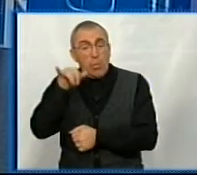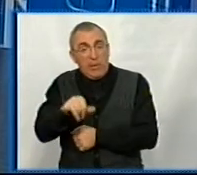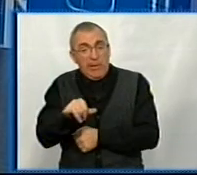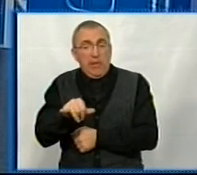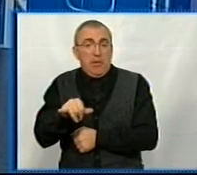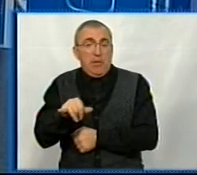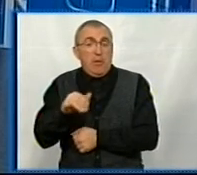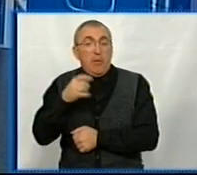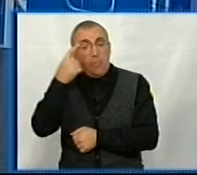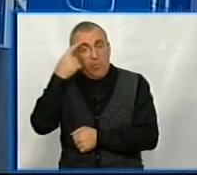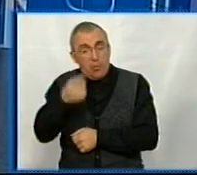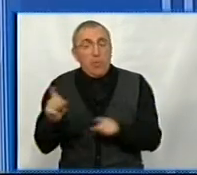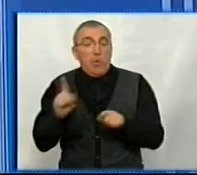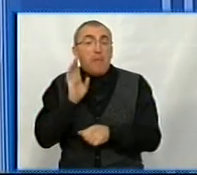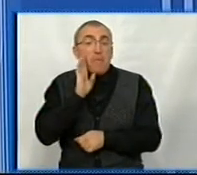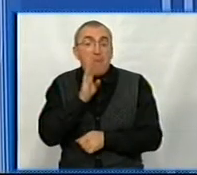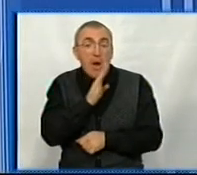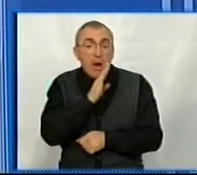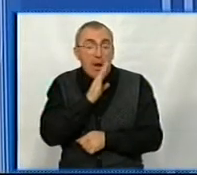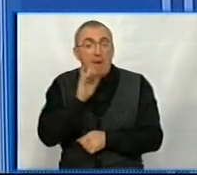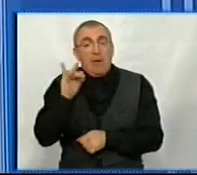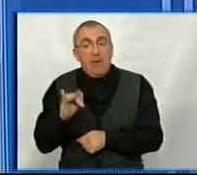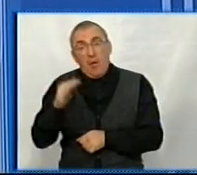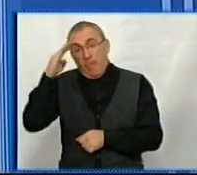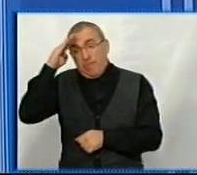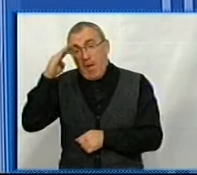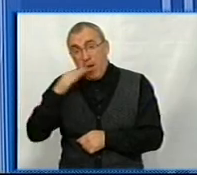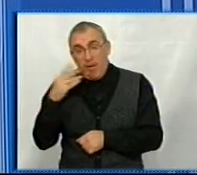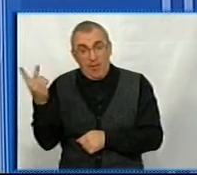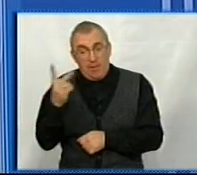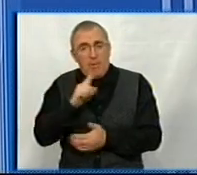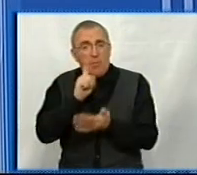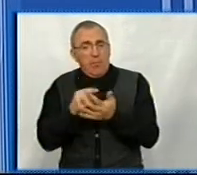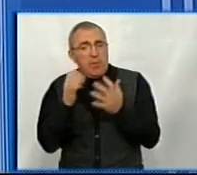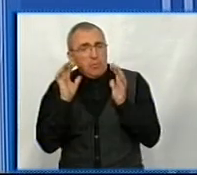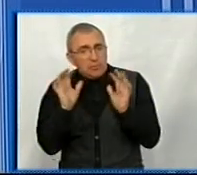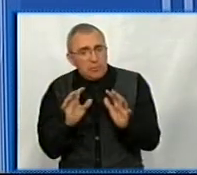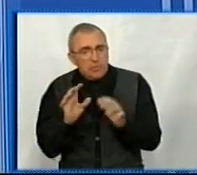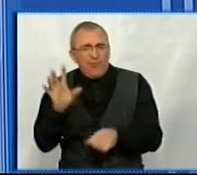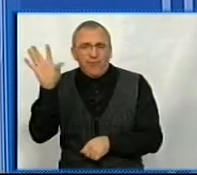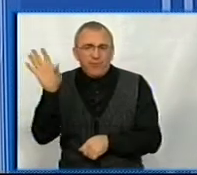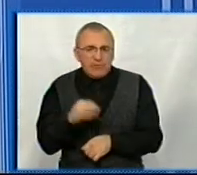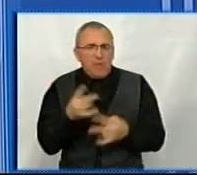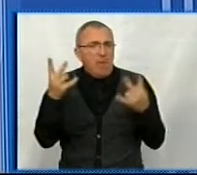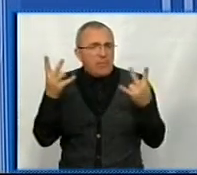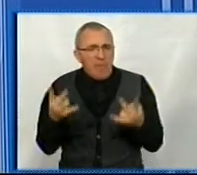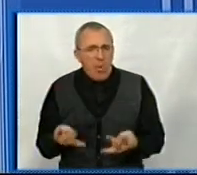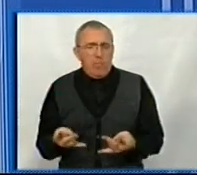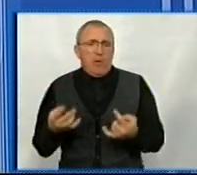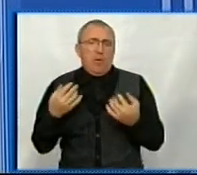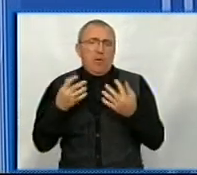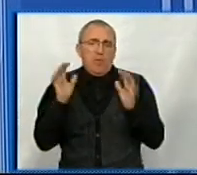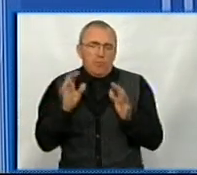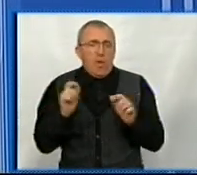то повідомляємо, що мати і батько повинні забезпечити дитину всім необхідним,